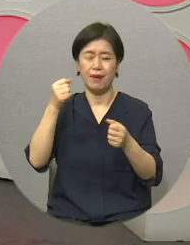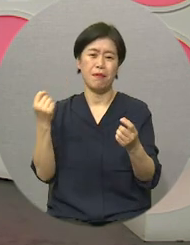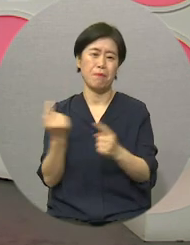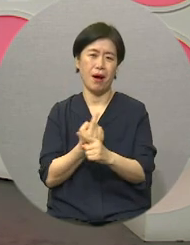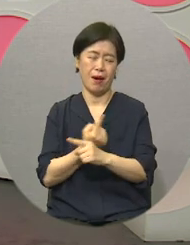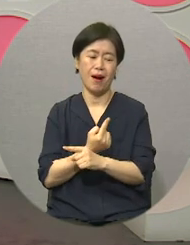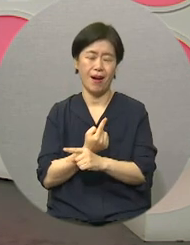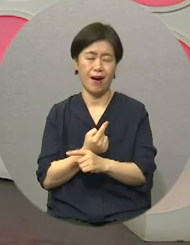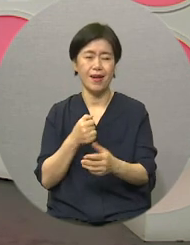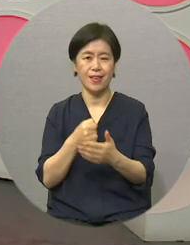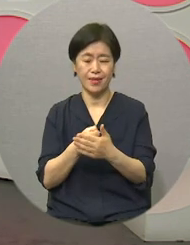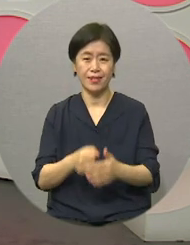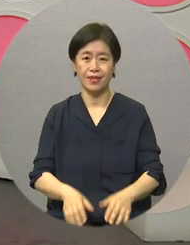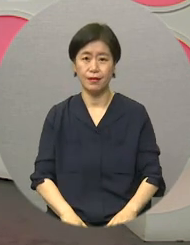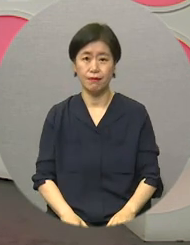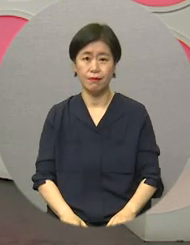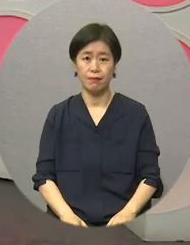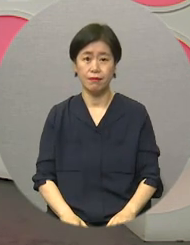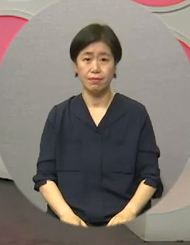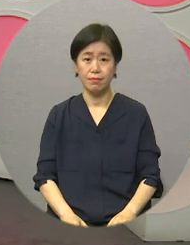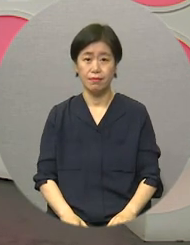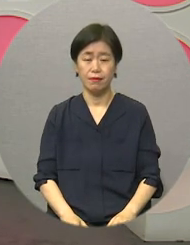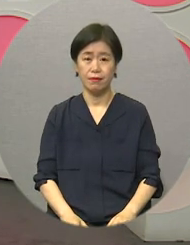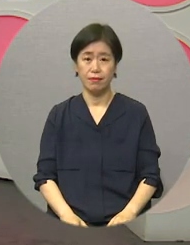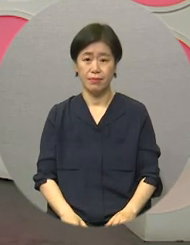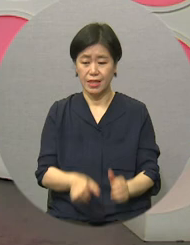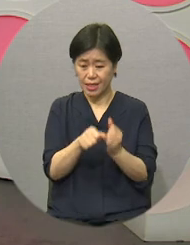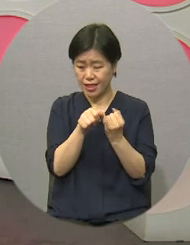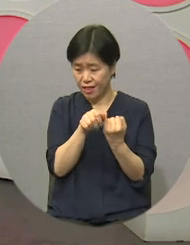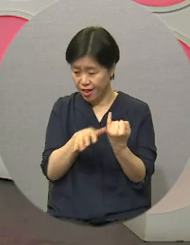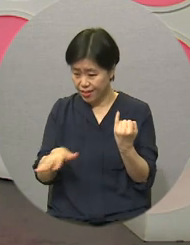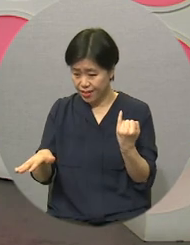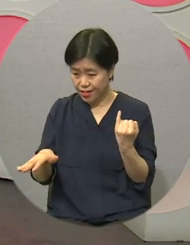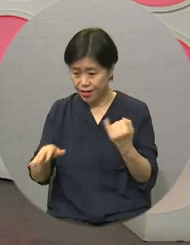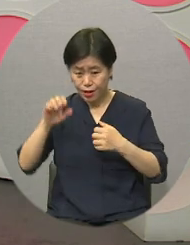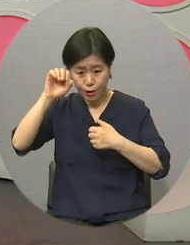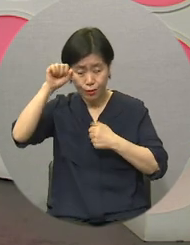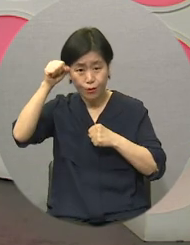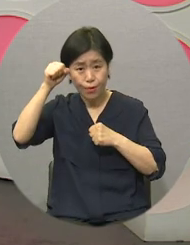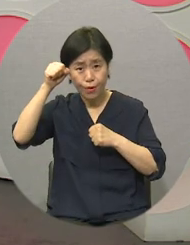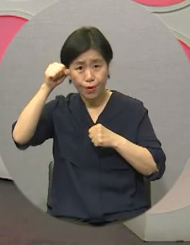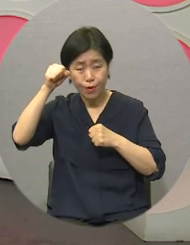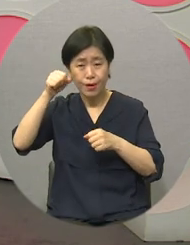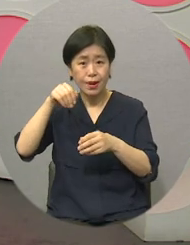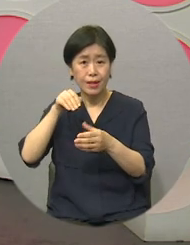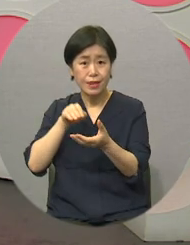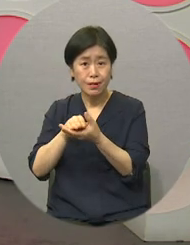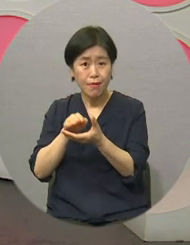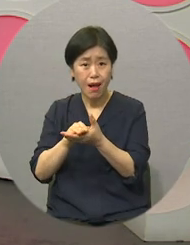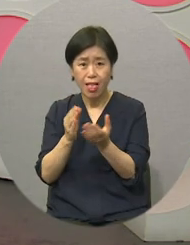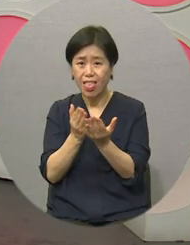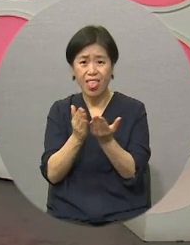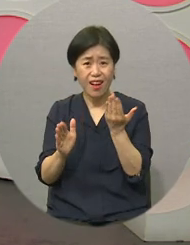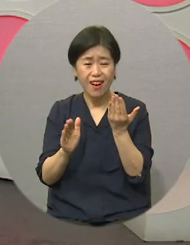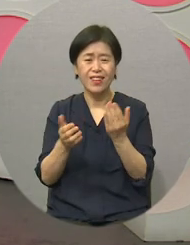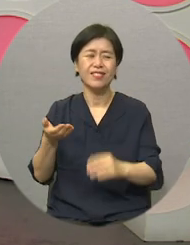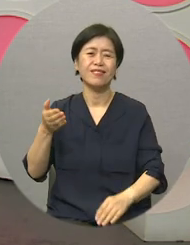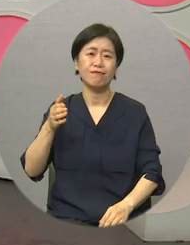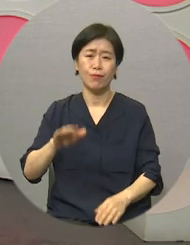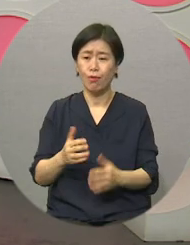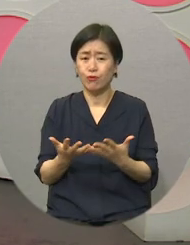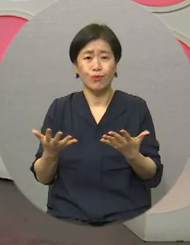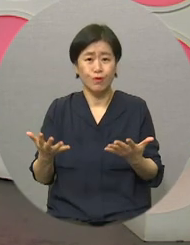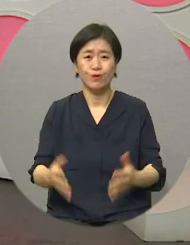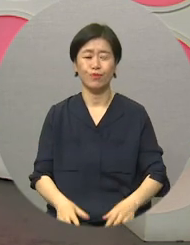장수에 맞지 않는 신발로 하객들에게 눈총을 받진 않을까 걱정도 됐습니다 결혼식날 전는 웨딩홀